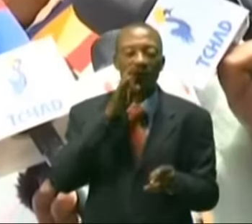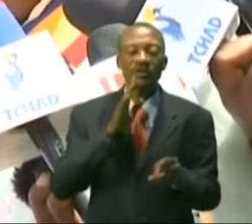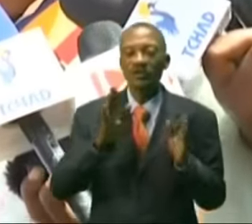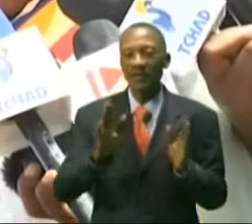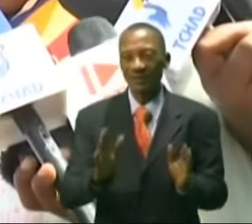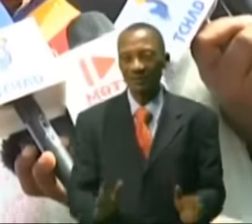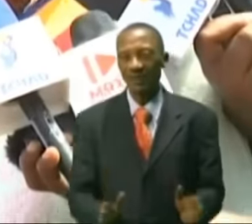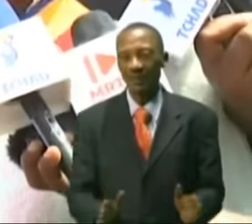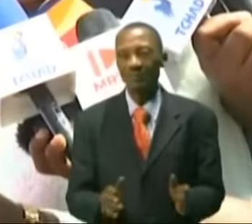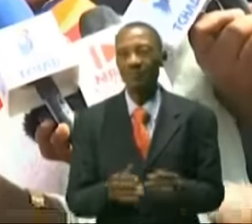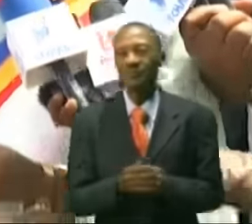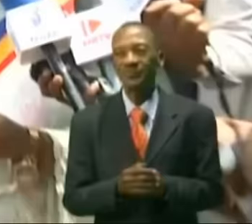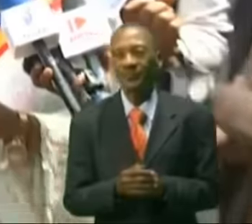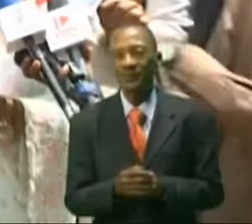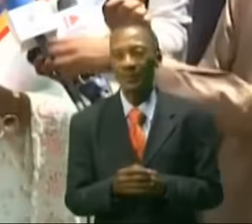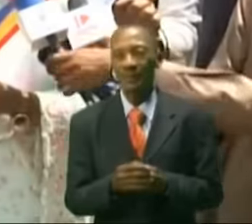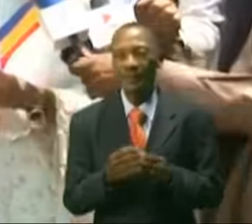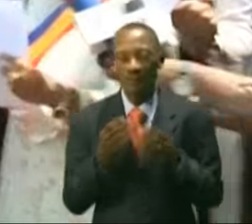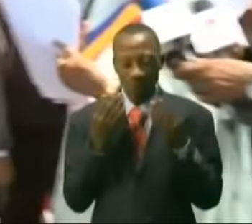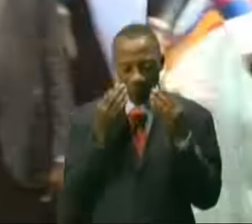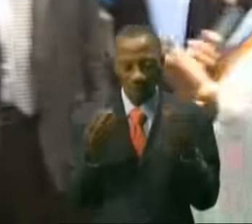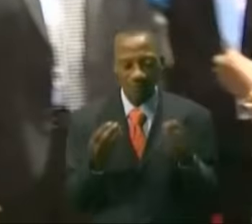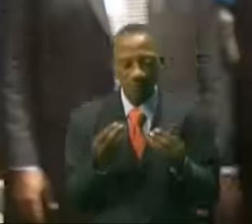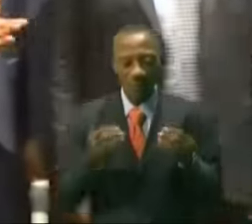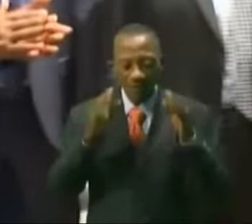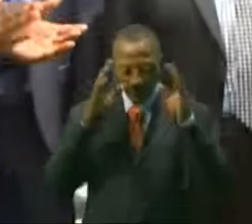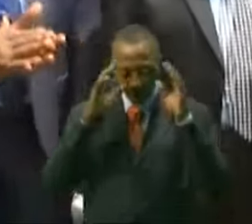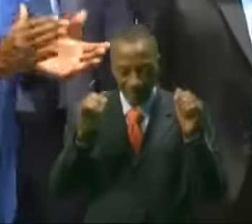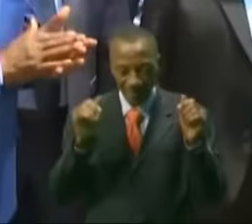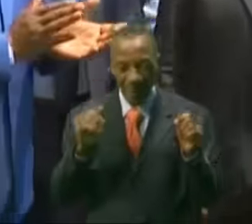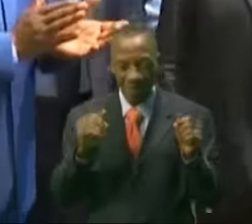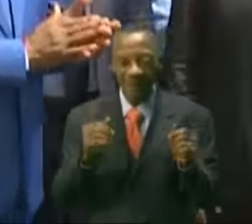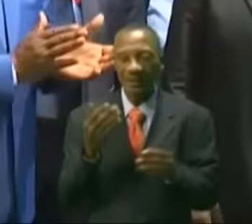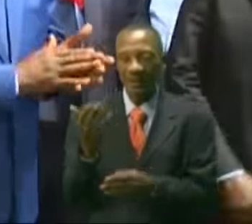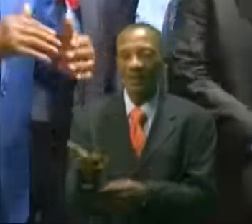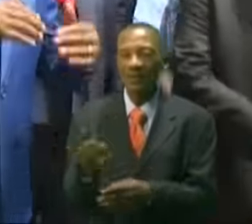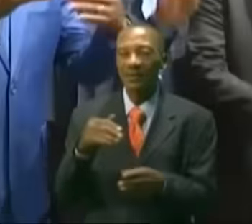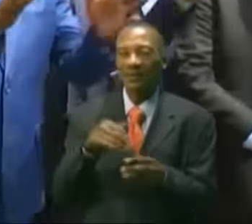dévoilement symbolique de la plaque, l'émotion est à son comble.